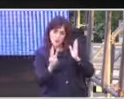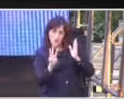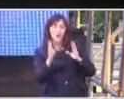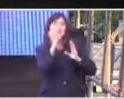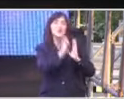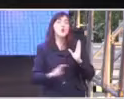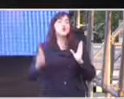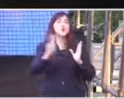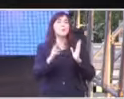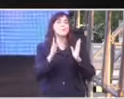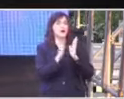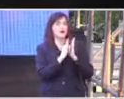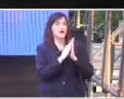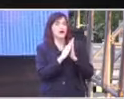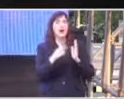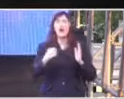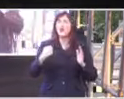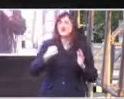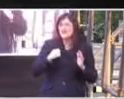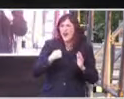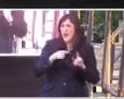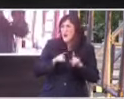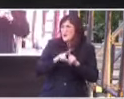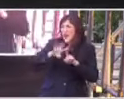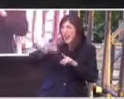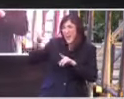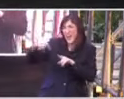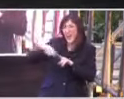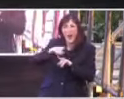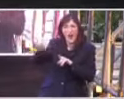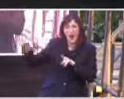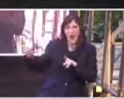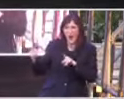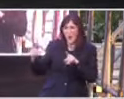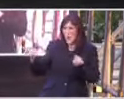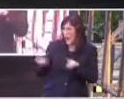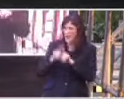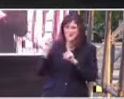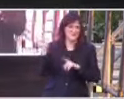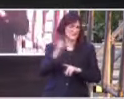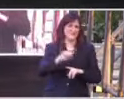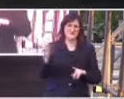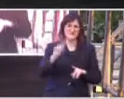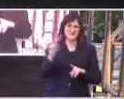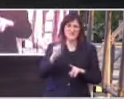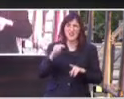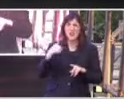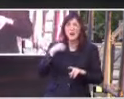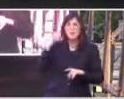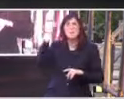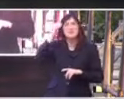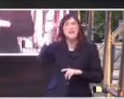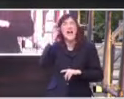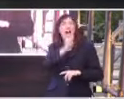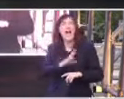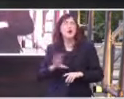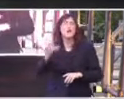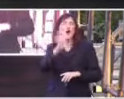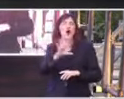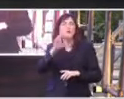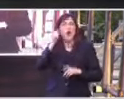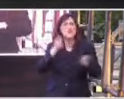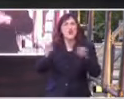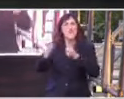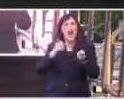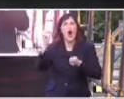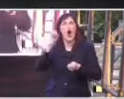siamo come loro che pensano a Un'Europa governata da orban e che strizza l'occhio alle giustificazioni di